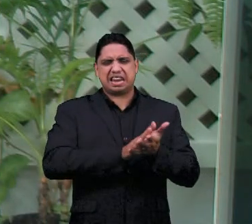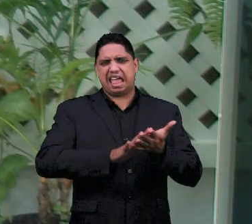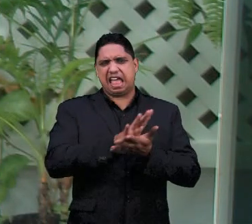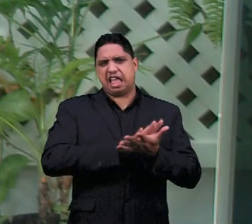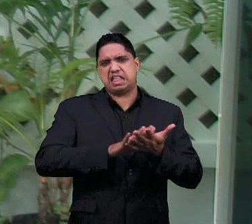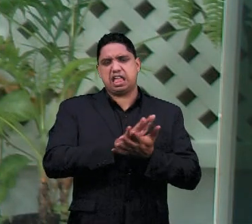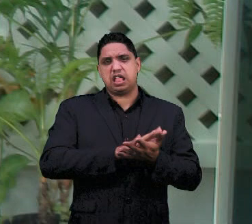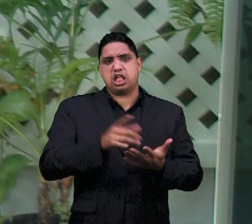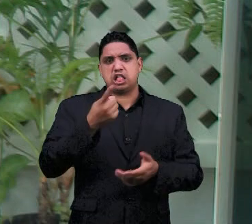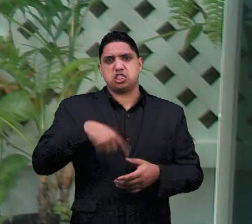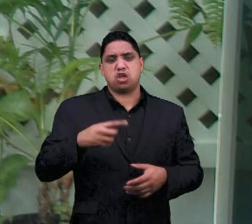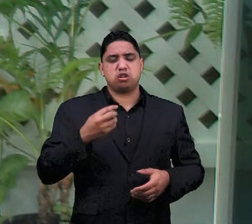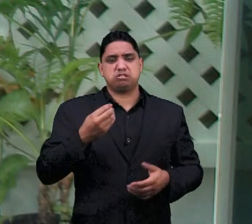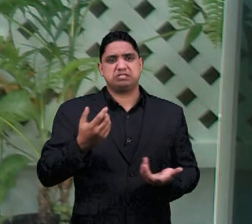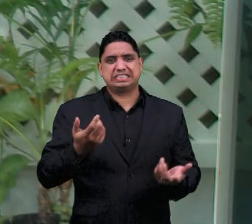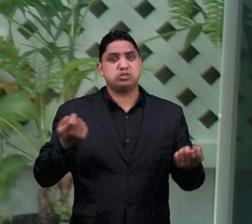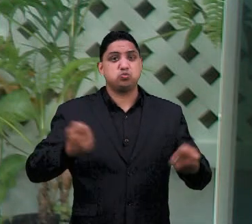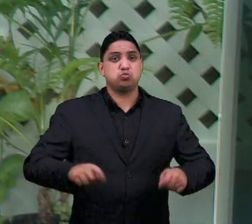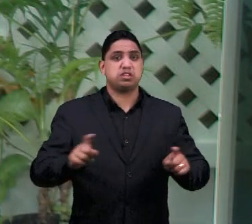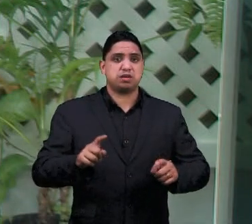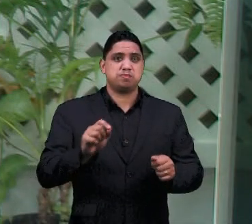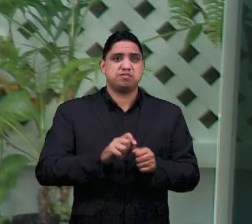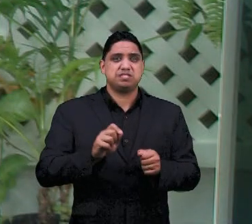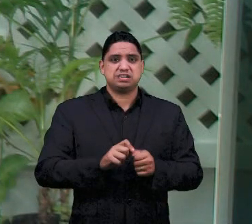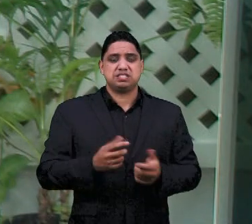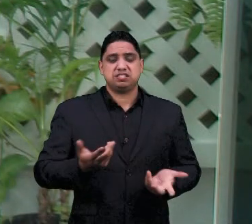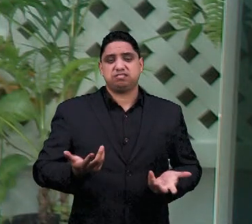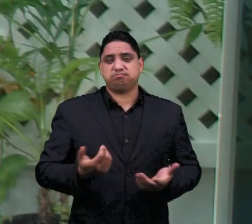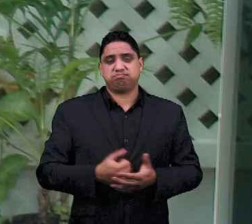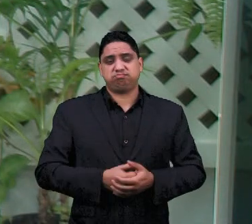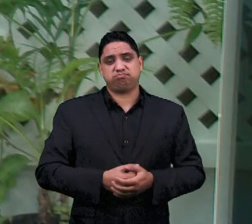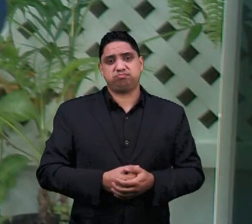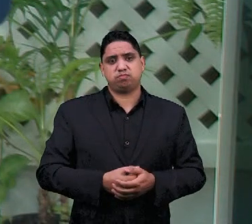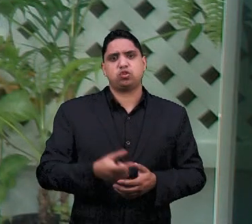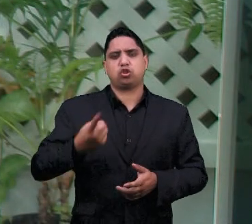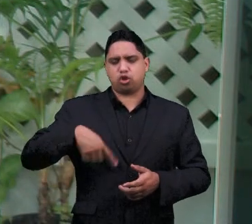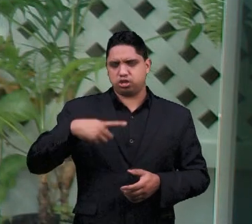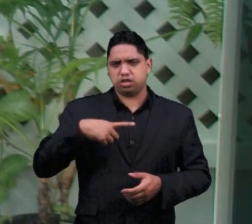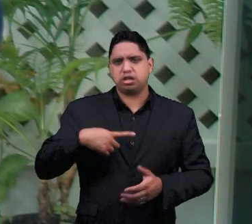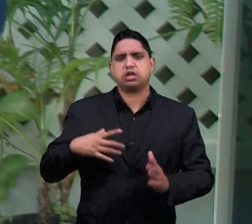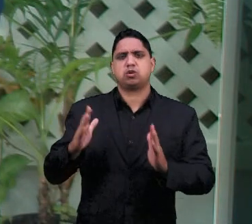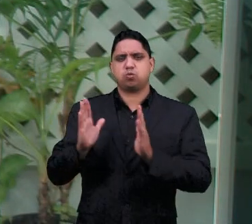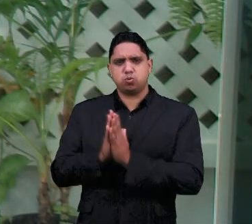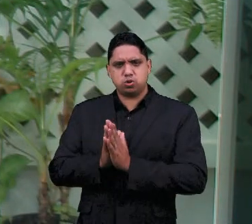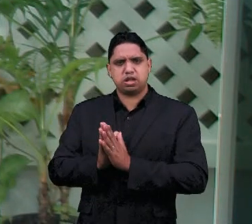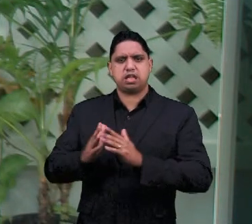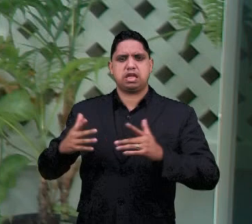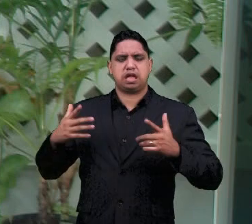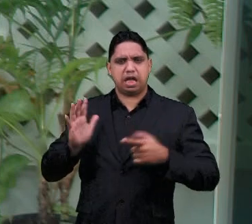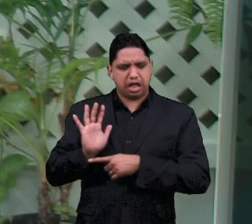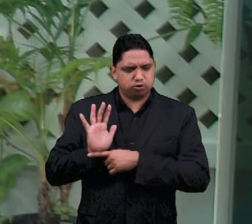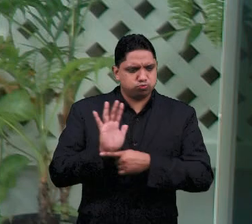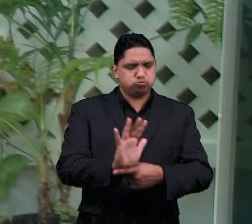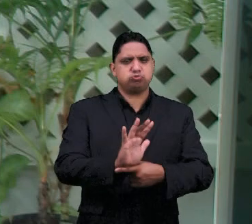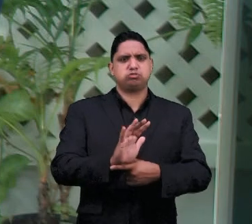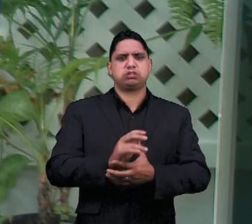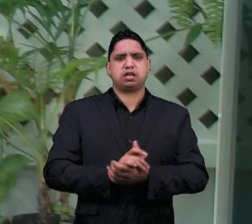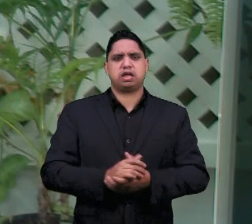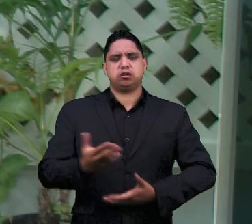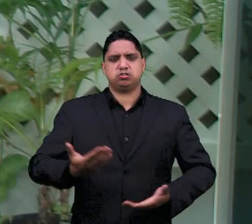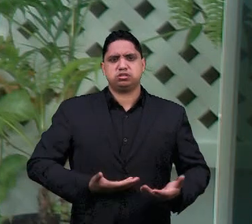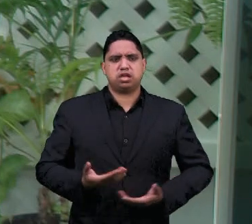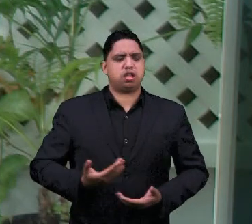pour nous, bien évidemment, de vouloir corriger. On ne va rien corriger. Nous n'avons aucune condition de